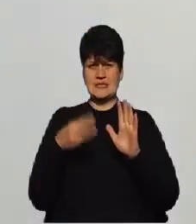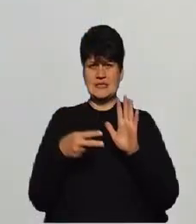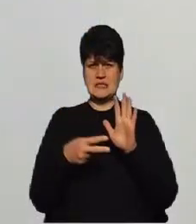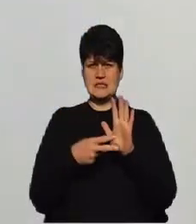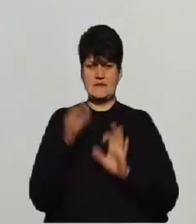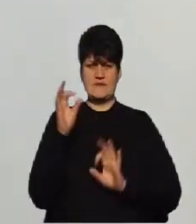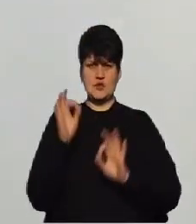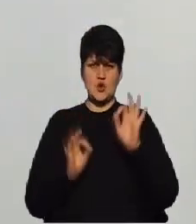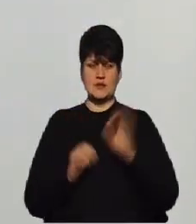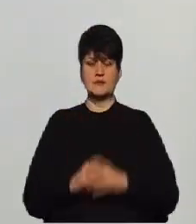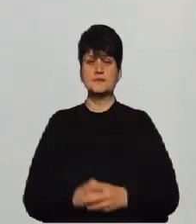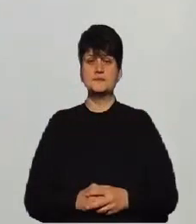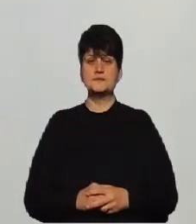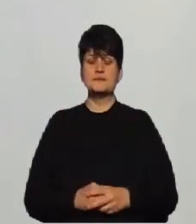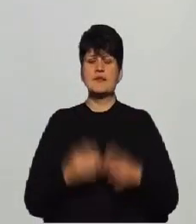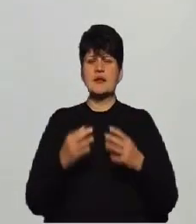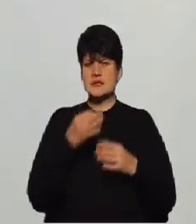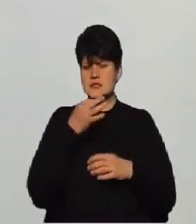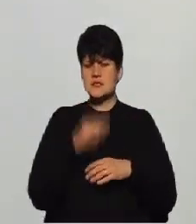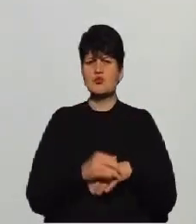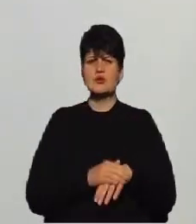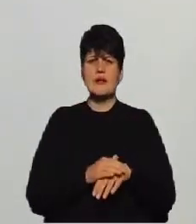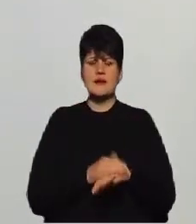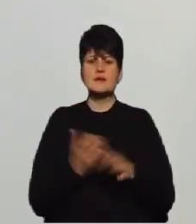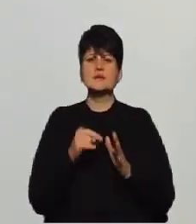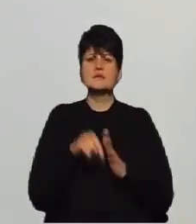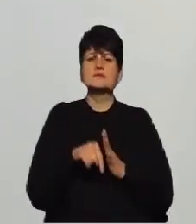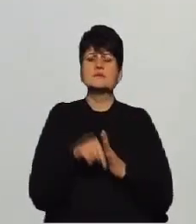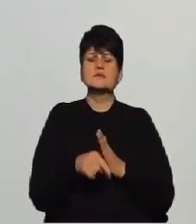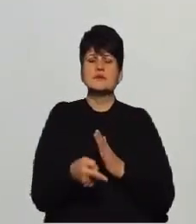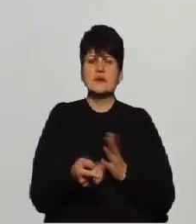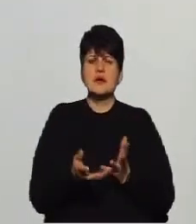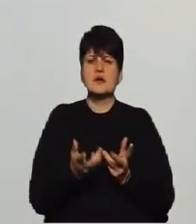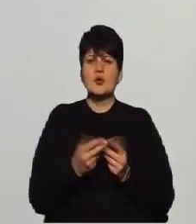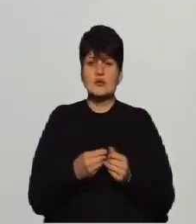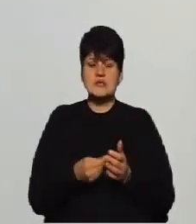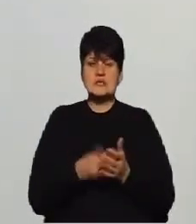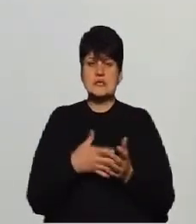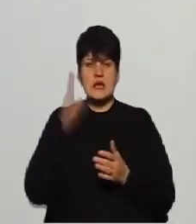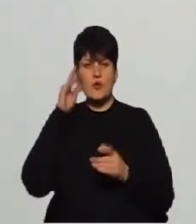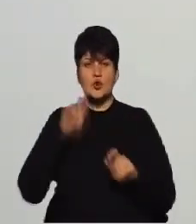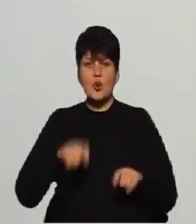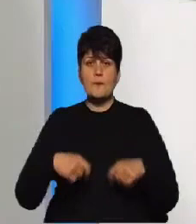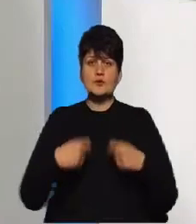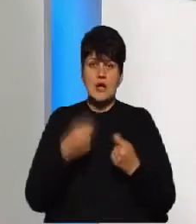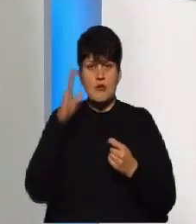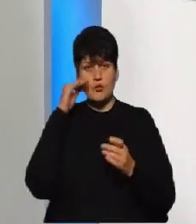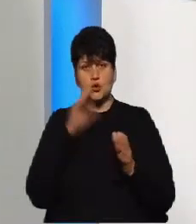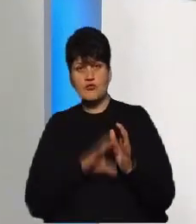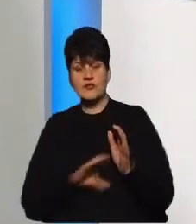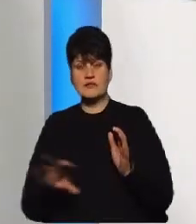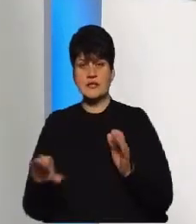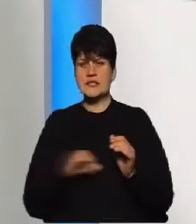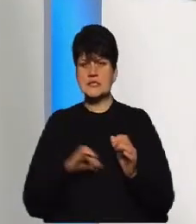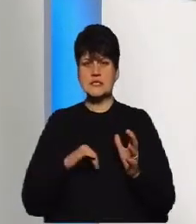37%. Скажіть, будь ласка, які складові, за якими нараховують тарифи на водопостачання та водовідведення? Найбільша складова – це